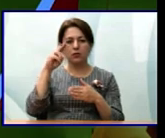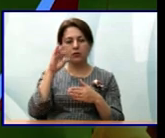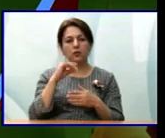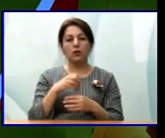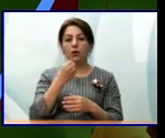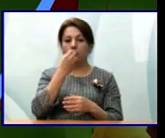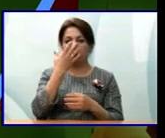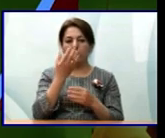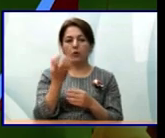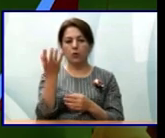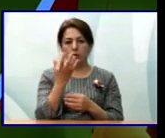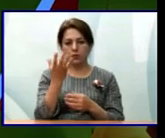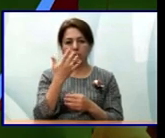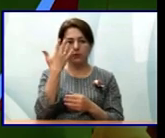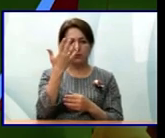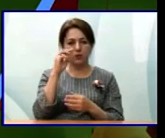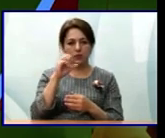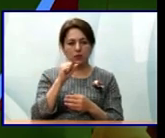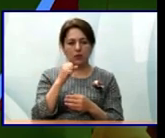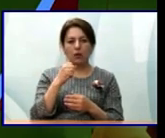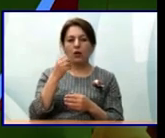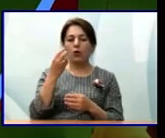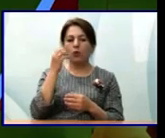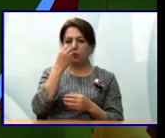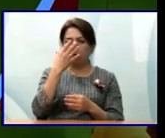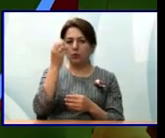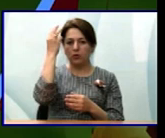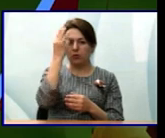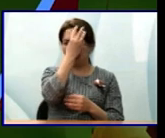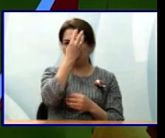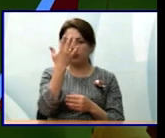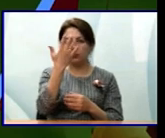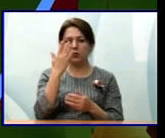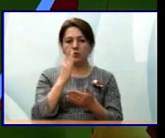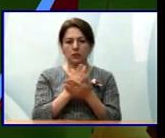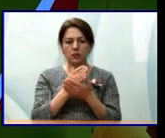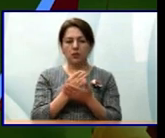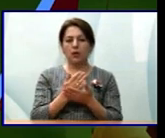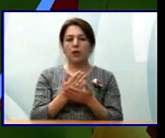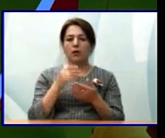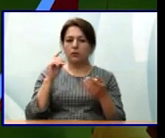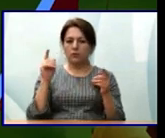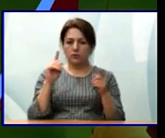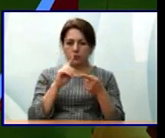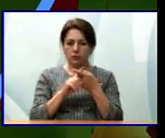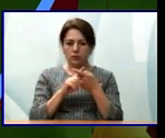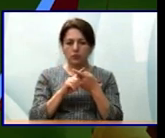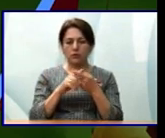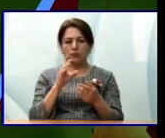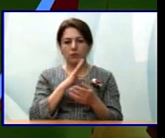Gul kosachasi 5 ta. Gultoji 5 ta gultoji bargning qo'shilishidan hosil